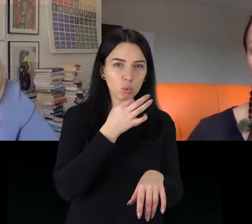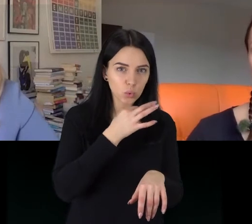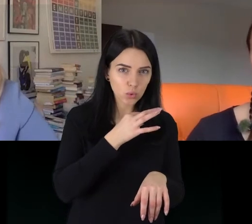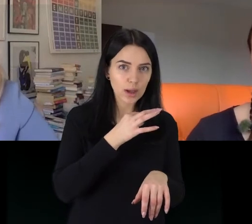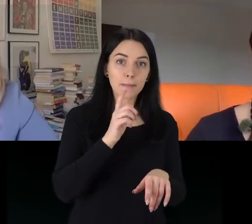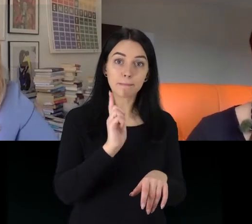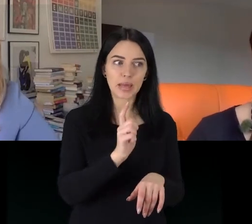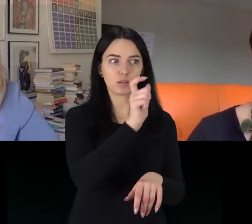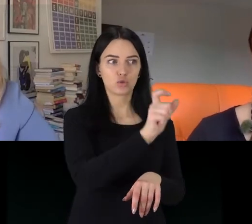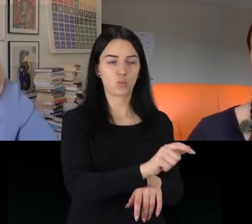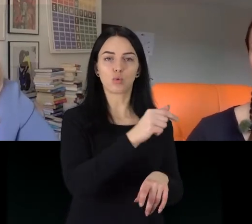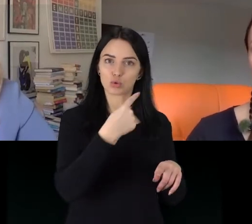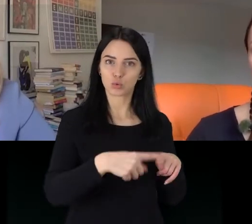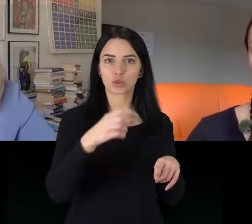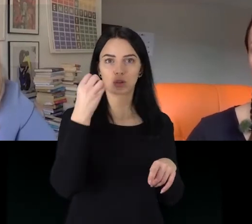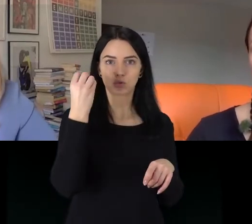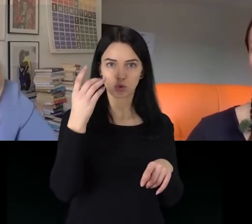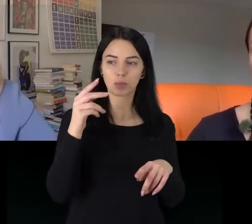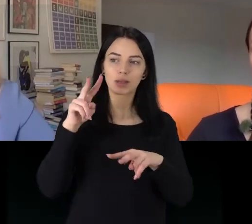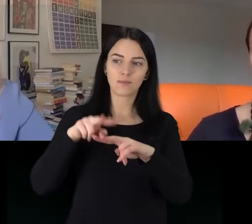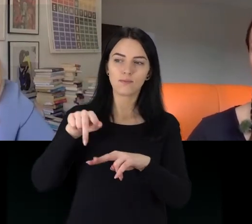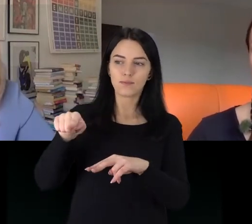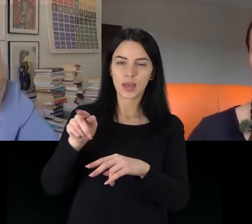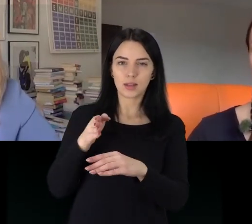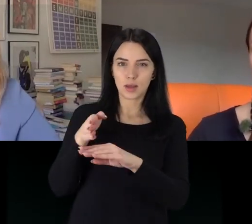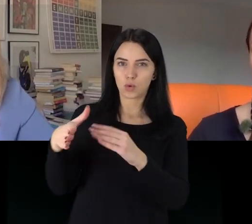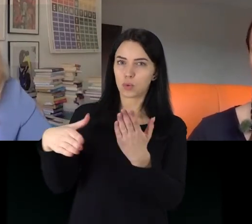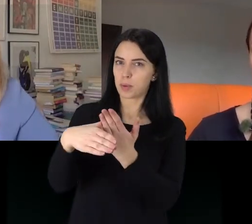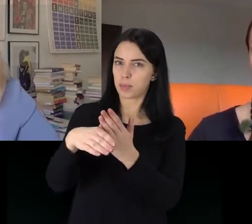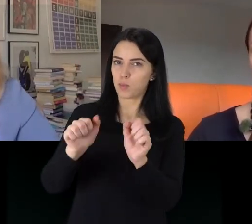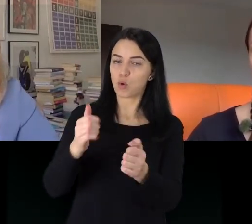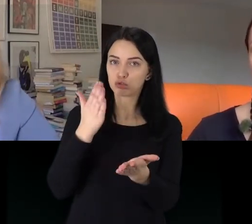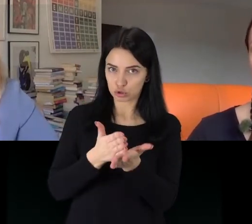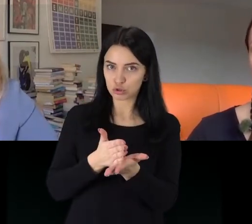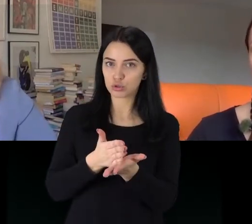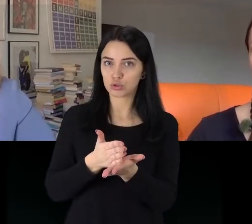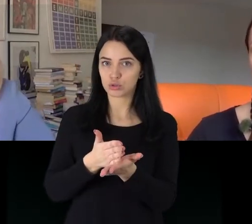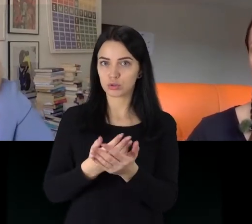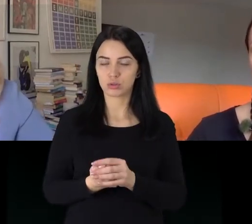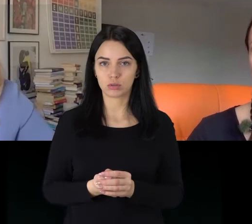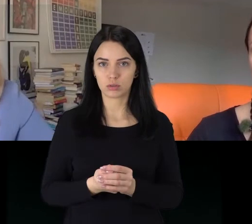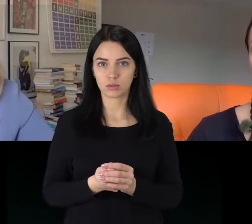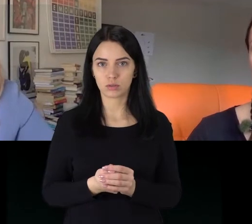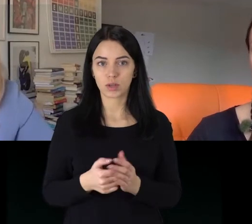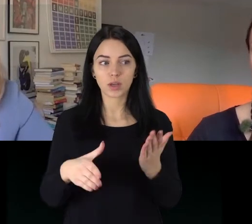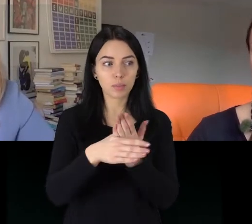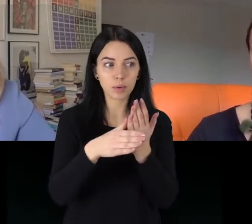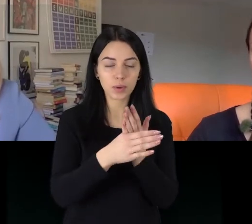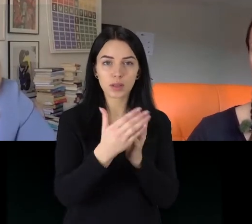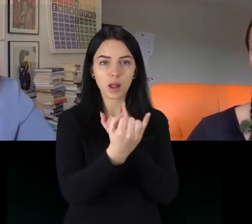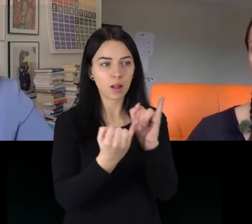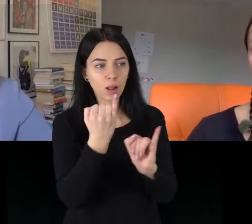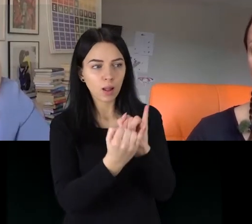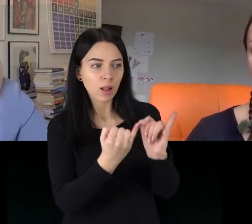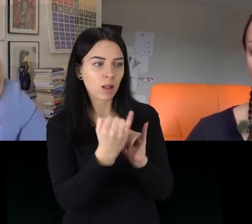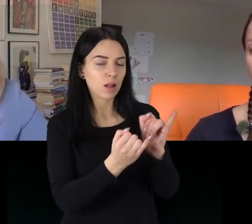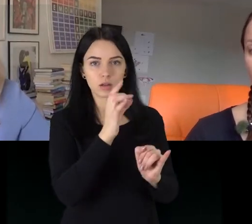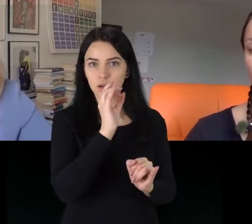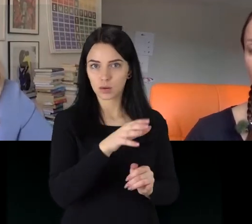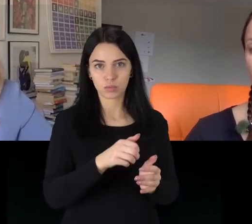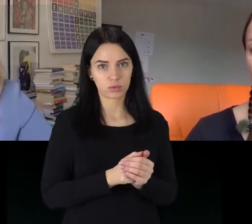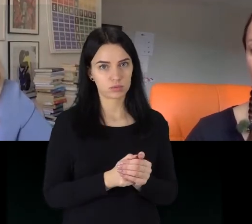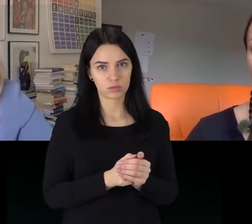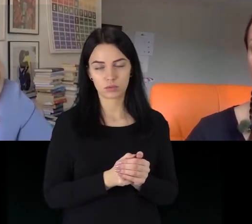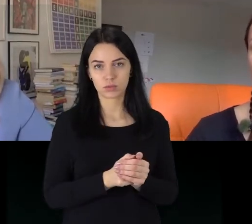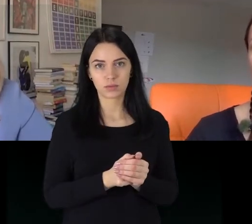vietų, kur jį supranta, kur jį atjaučia, kur jo nesmerkia ir kur nori jam tik padėti, nieko daugiau. Nenori pasakyti, kaip tu čia drįsai savo